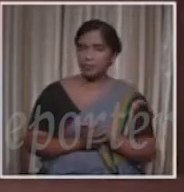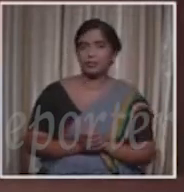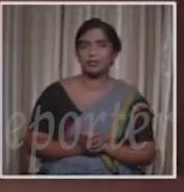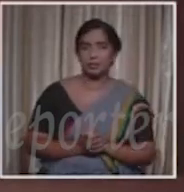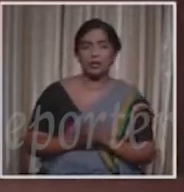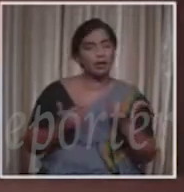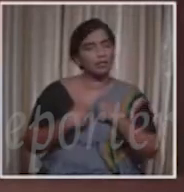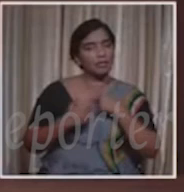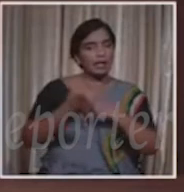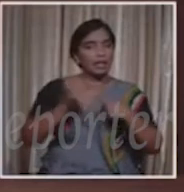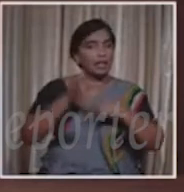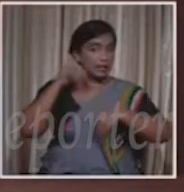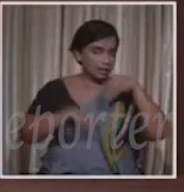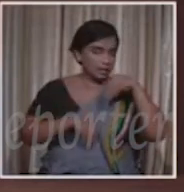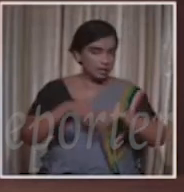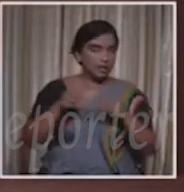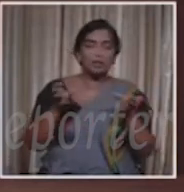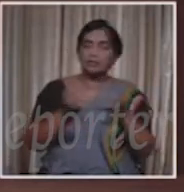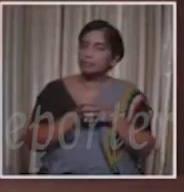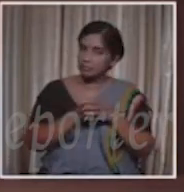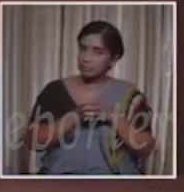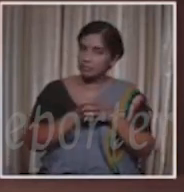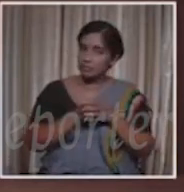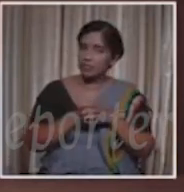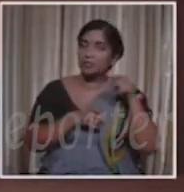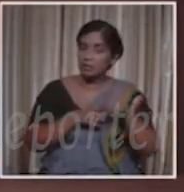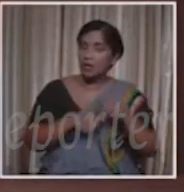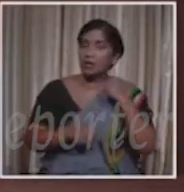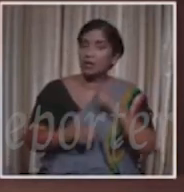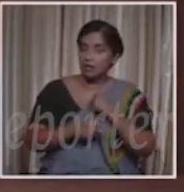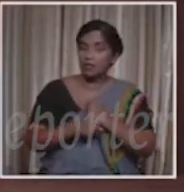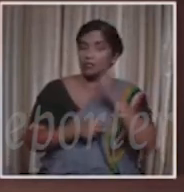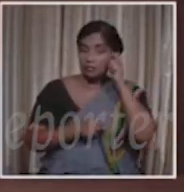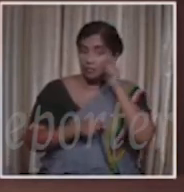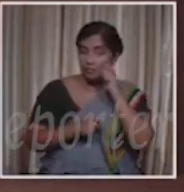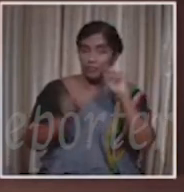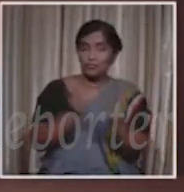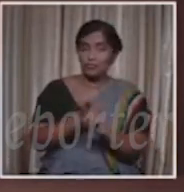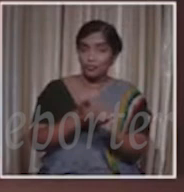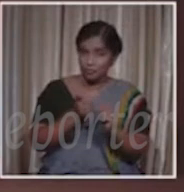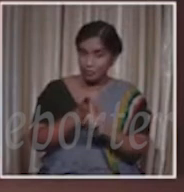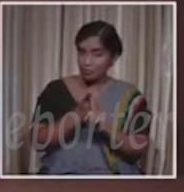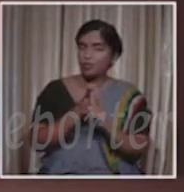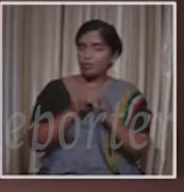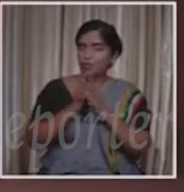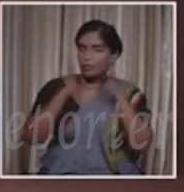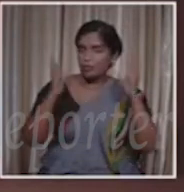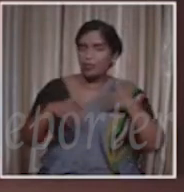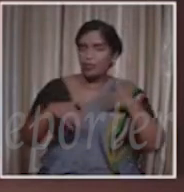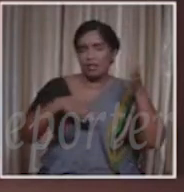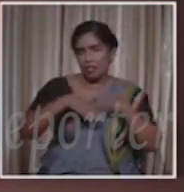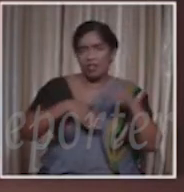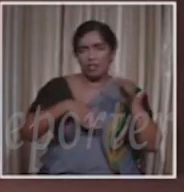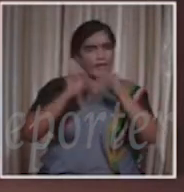විශේෂයෙන්ම අපි දේශපාලන ව්‍යාපාරයක් හැටියට මේ රාජ්‍ය ත්‍රස්තවාදයෙන් ප්‍රචණ්ඩත්වයෙන්